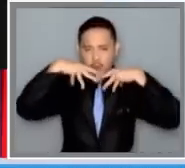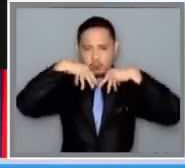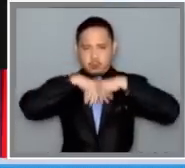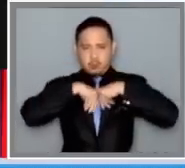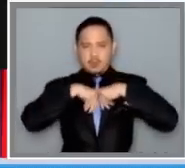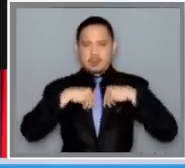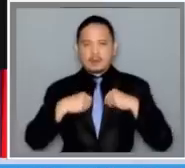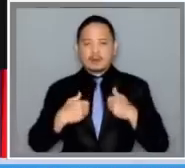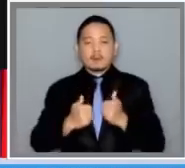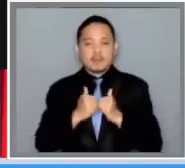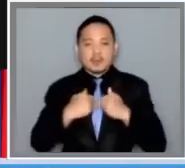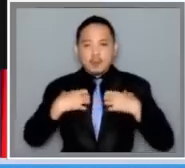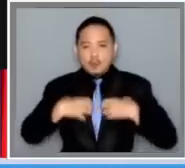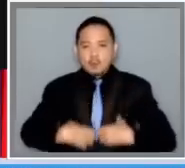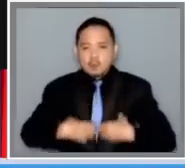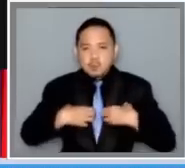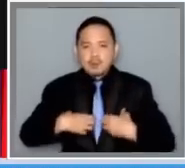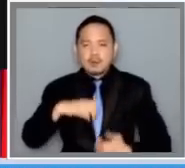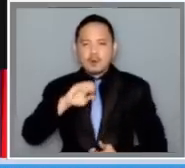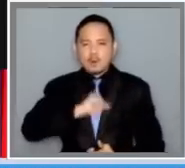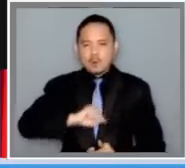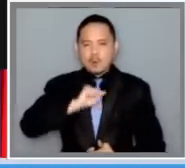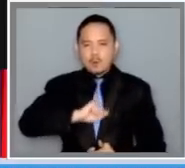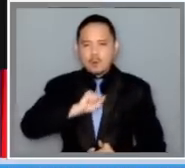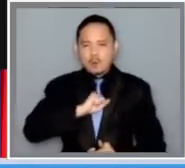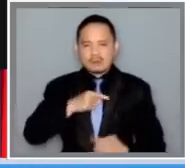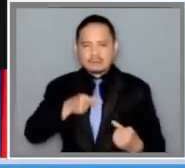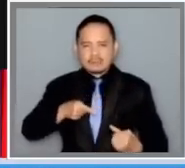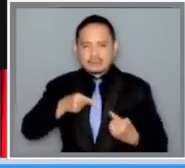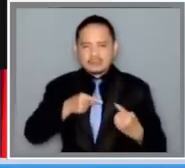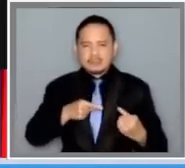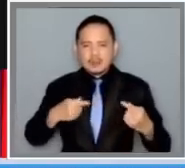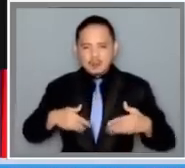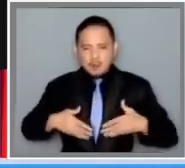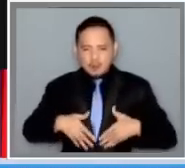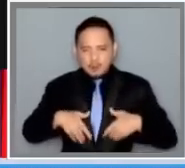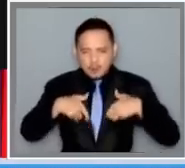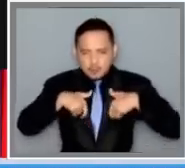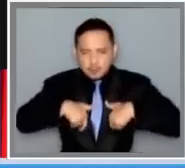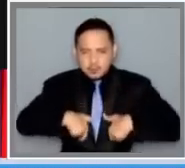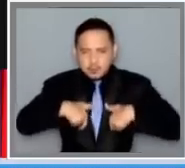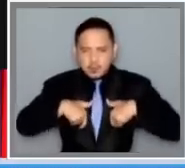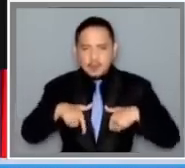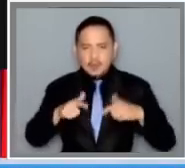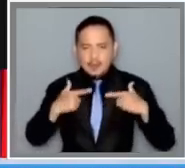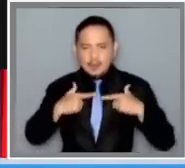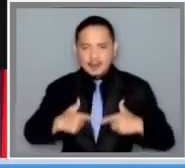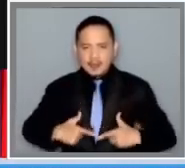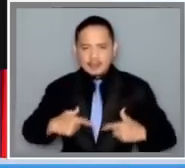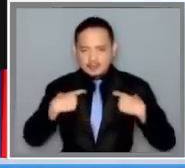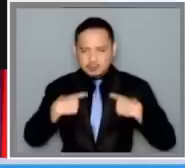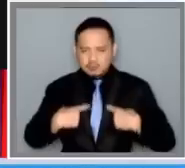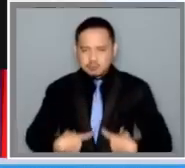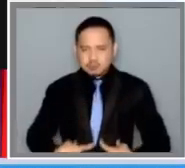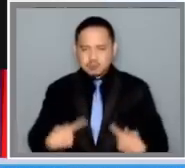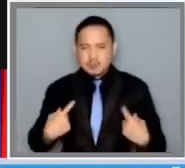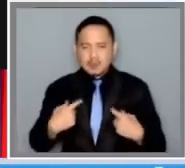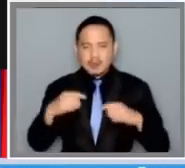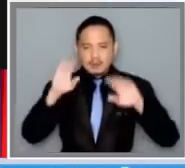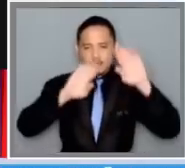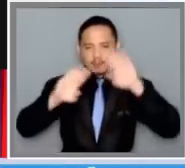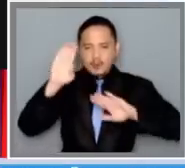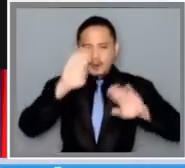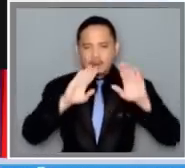upper respiratory symptoms. Susunod na dyan yung lower respiratory symptoms, pero very prominent talaga na mag-umpisa na